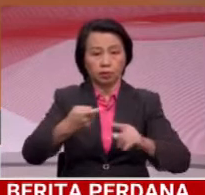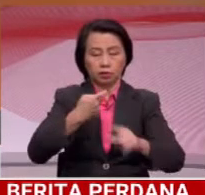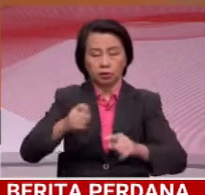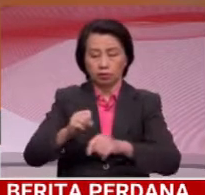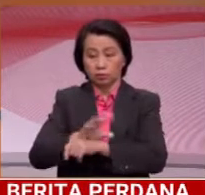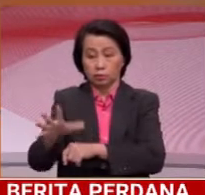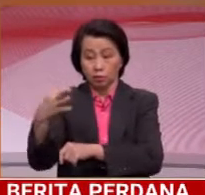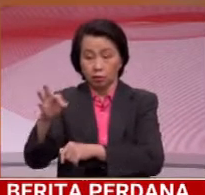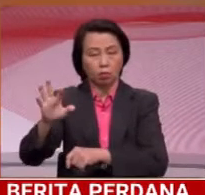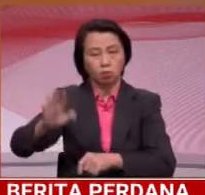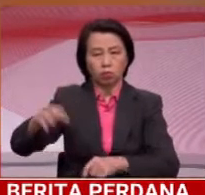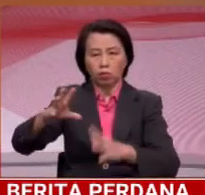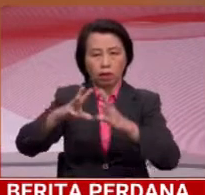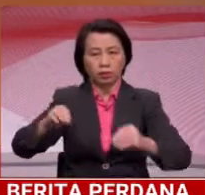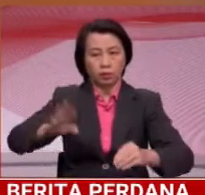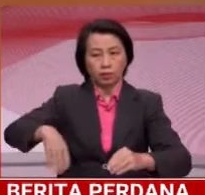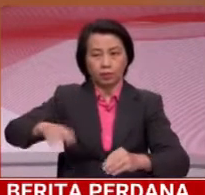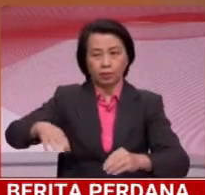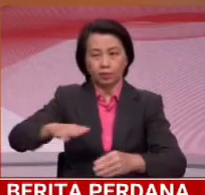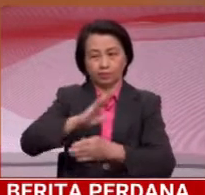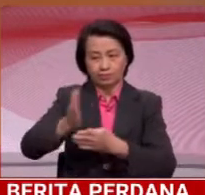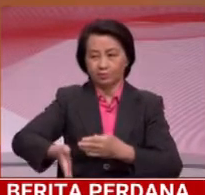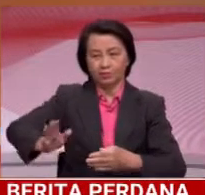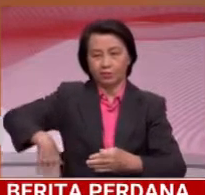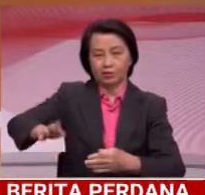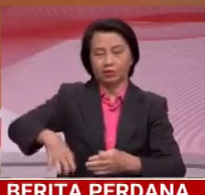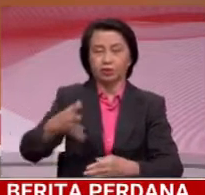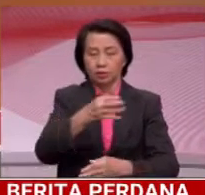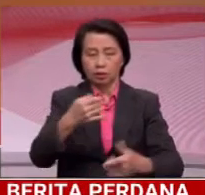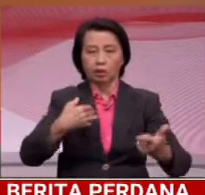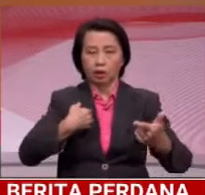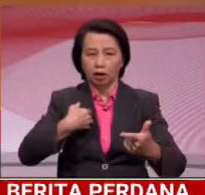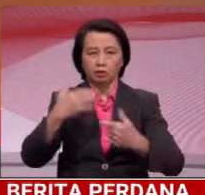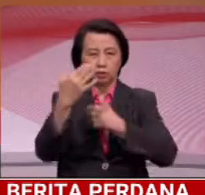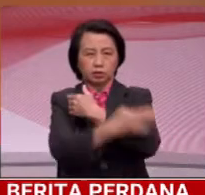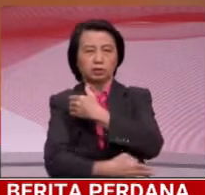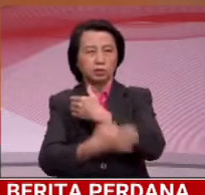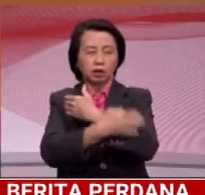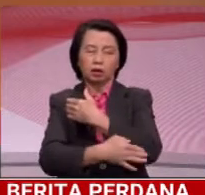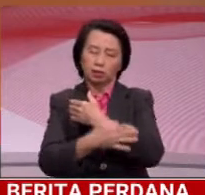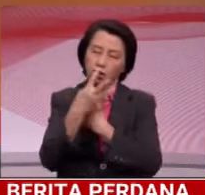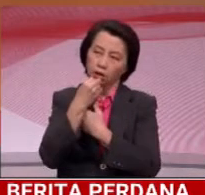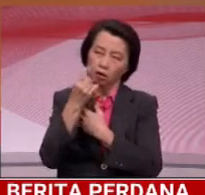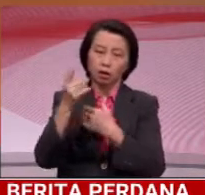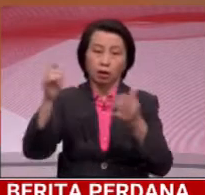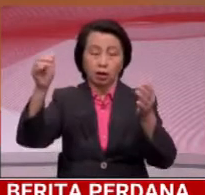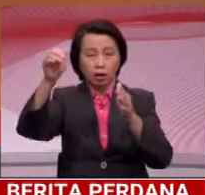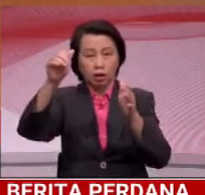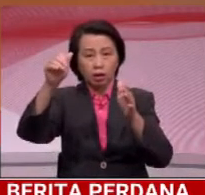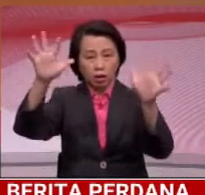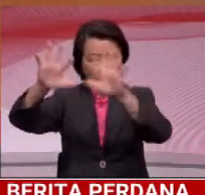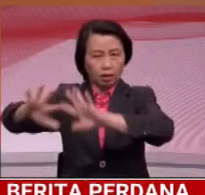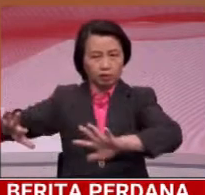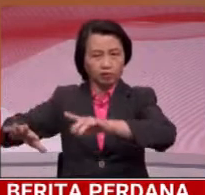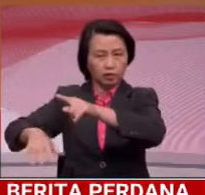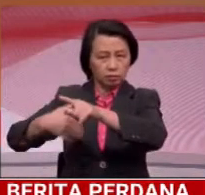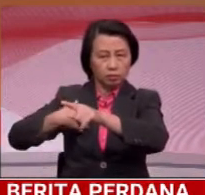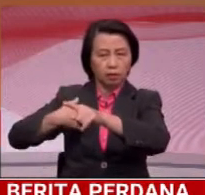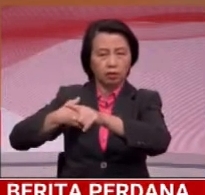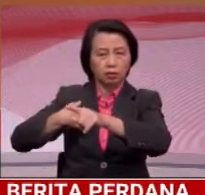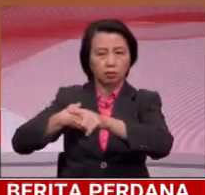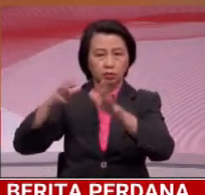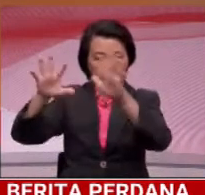wabak COVID-19 keseluruhannya, dan ada juga negara-negara di ASEAN yang masih